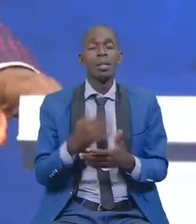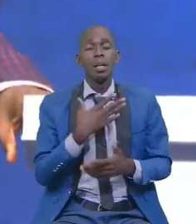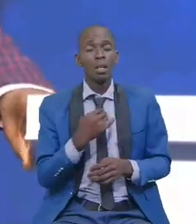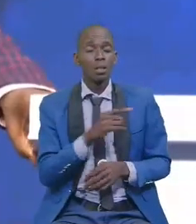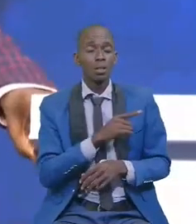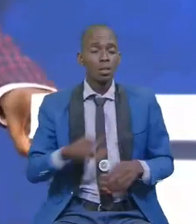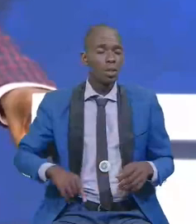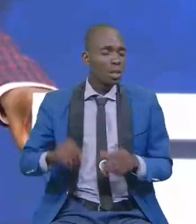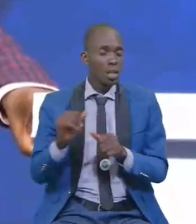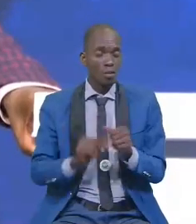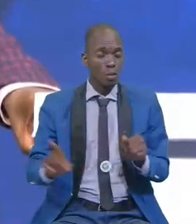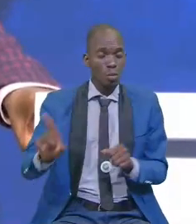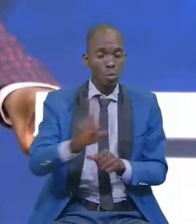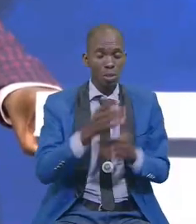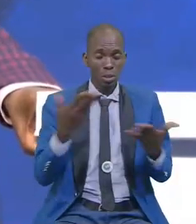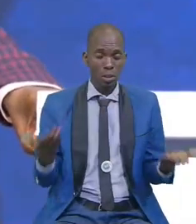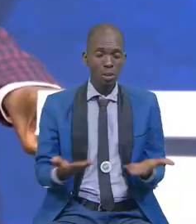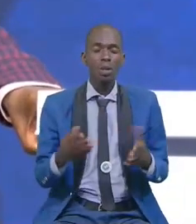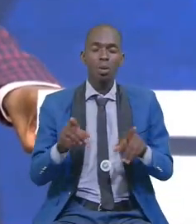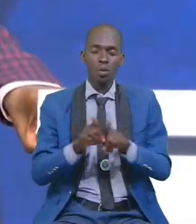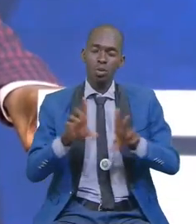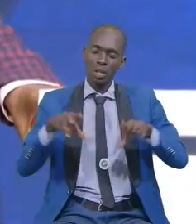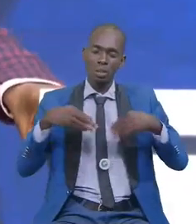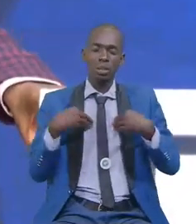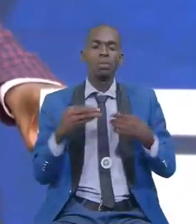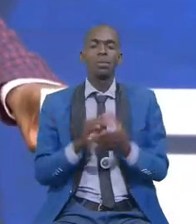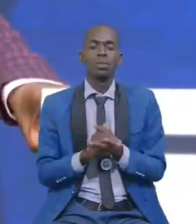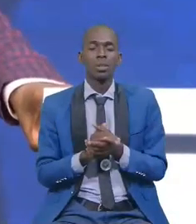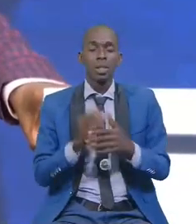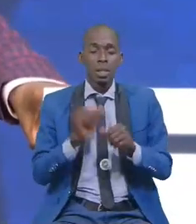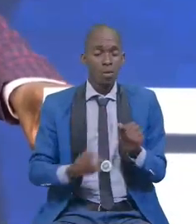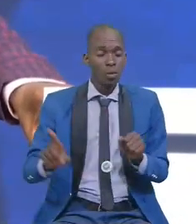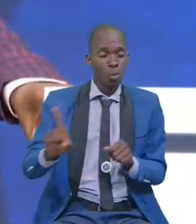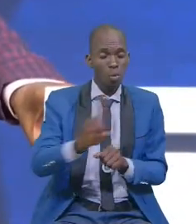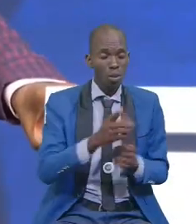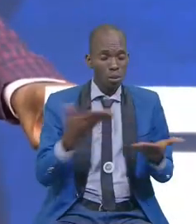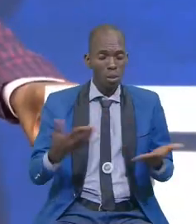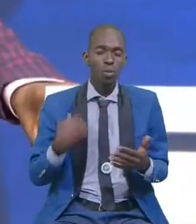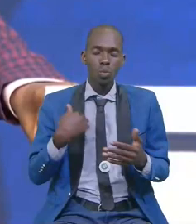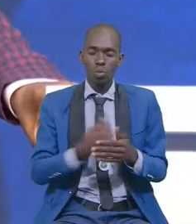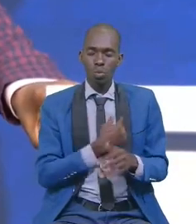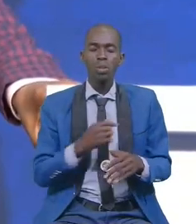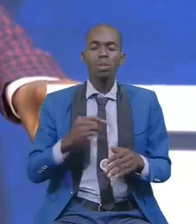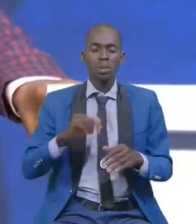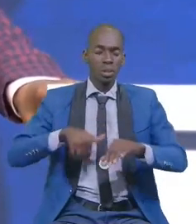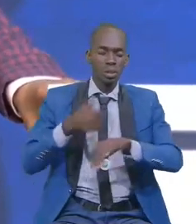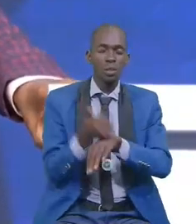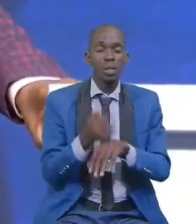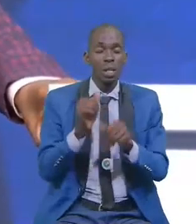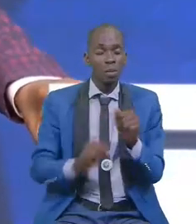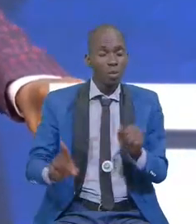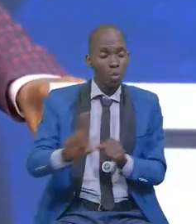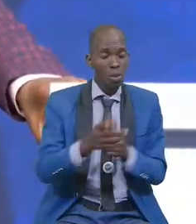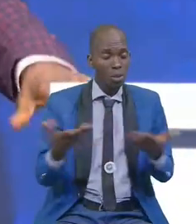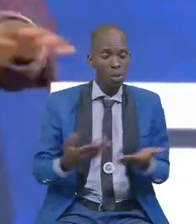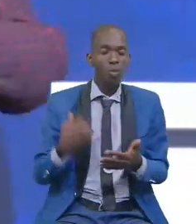Seigneur, tous ceux qui sont là ce soir, nous acceptons. Nous sommes tous là, nous affirmons. Nous tous,